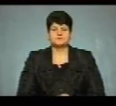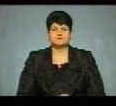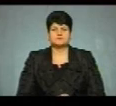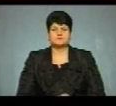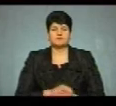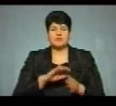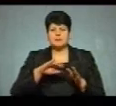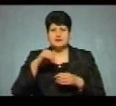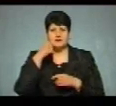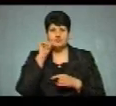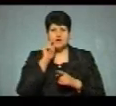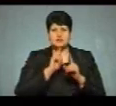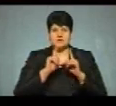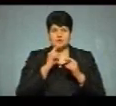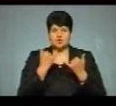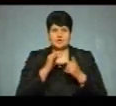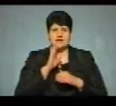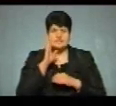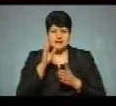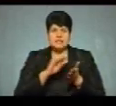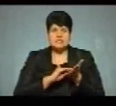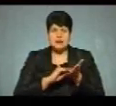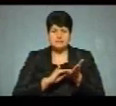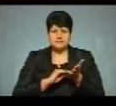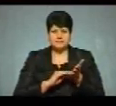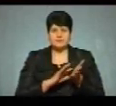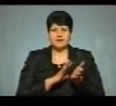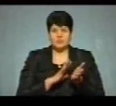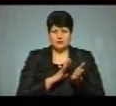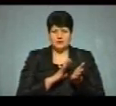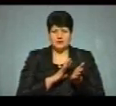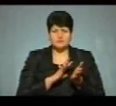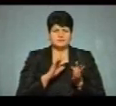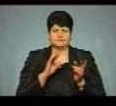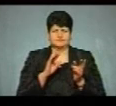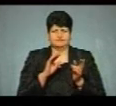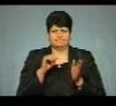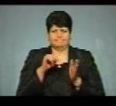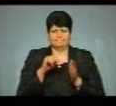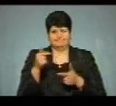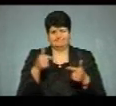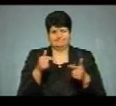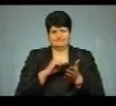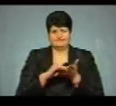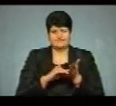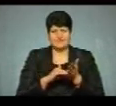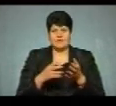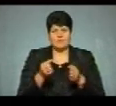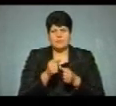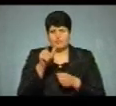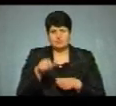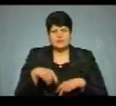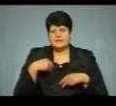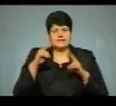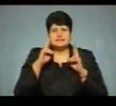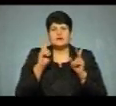Після вчорашніх зборів сьогодні зранку записка, яка була непристойного характеру. Не впіймав людини, ось не знаю,